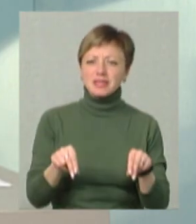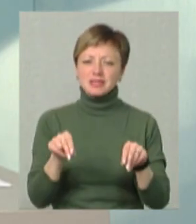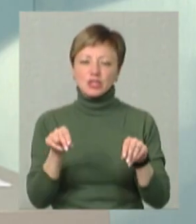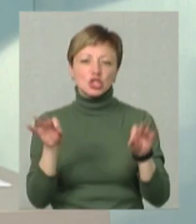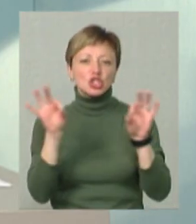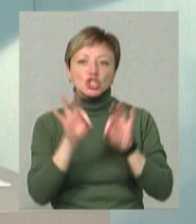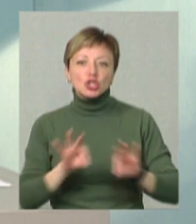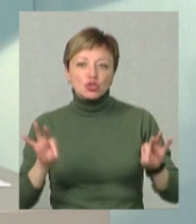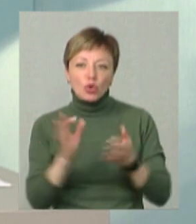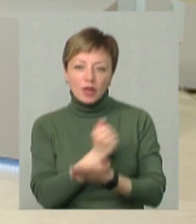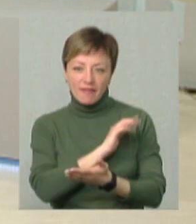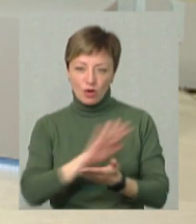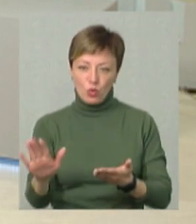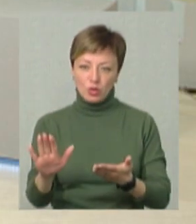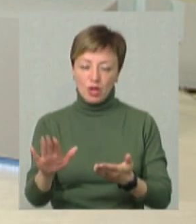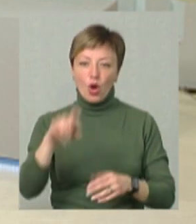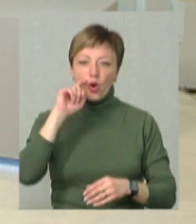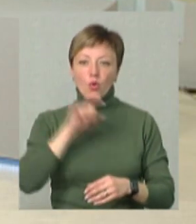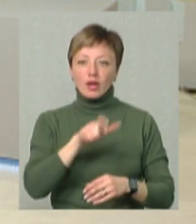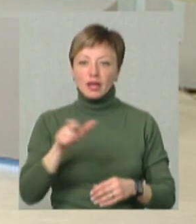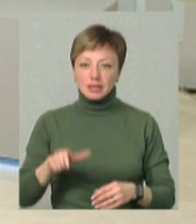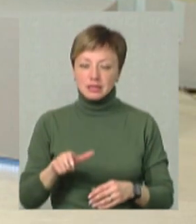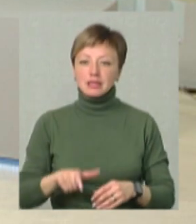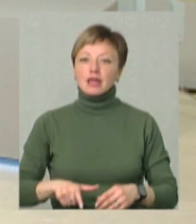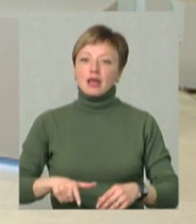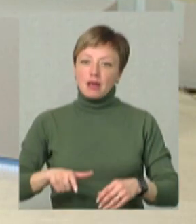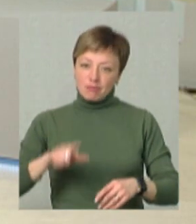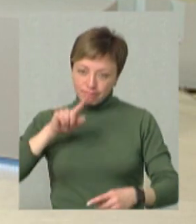Нічого не виходить. Українці стають дибки,